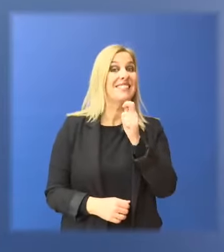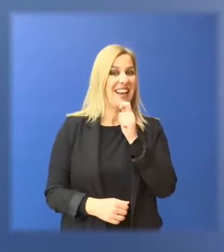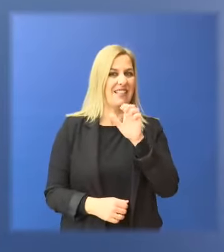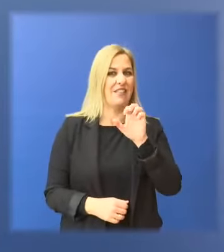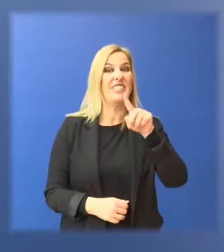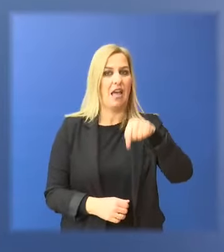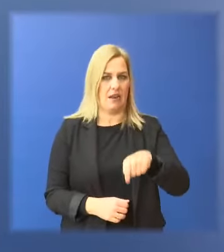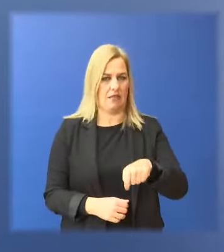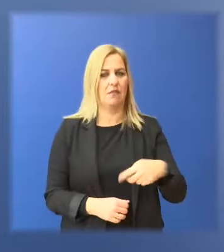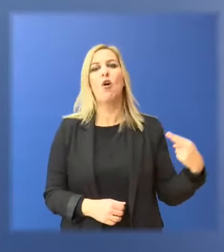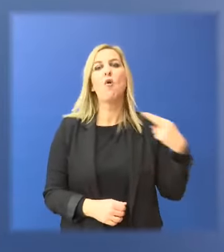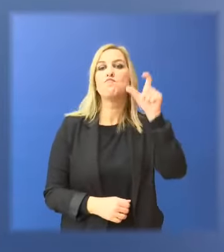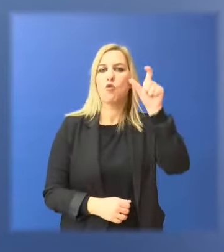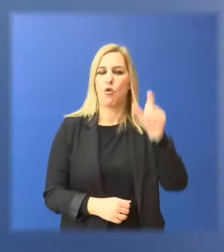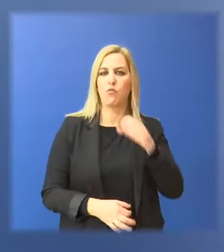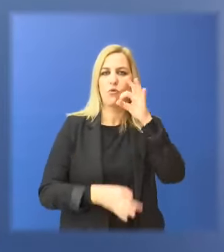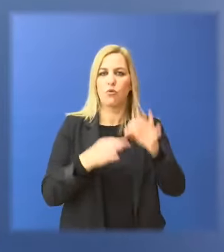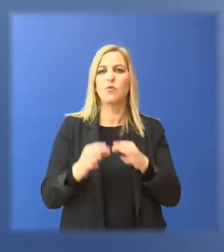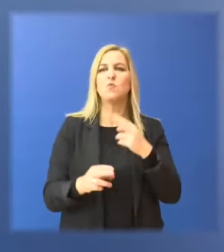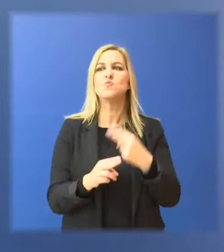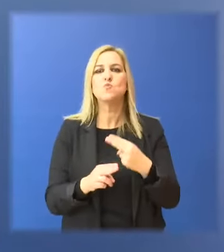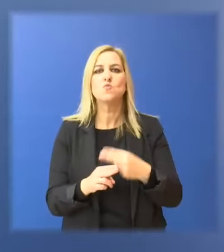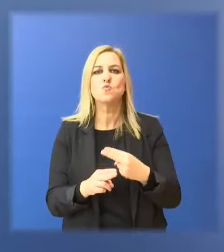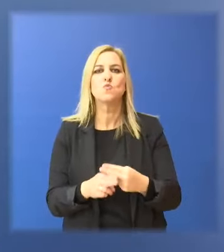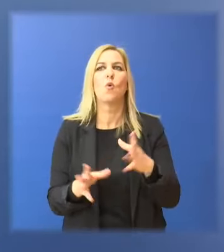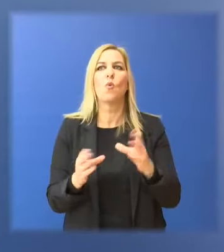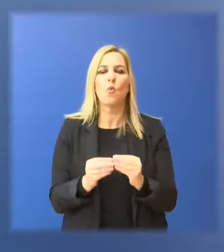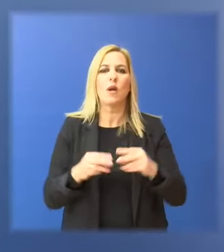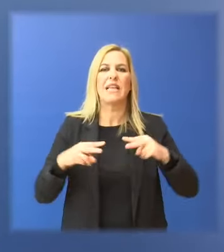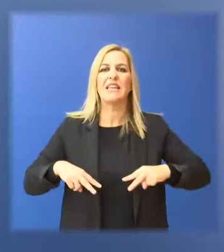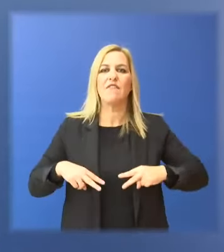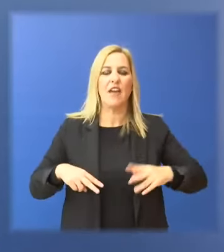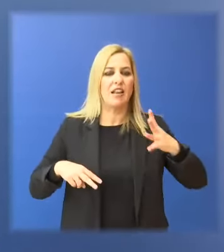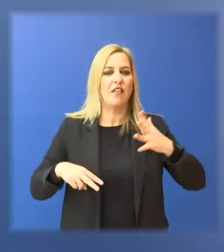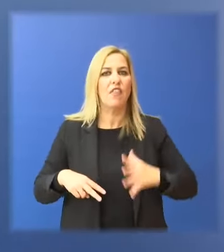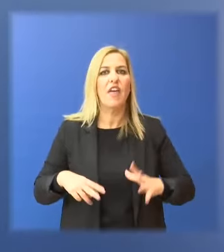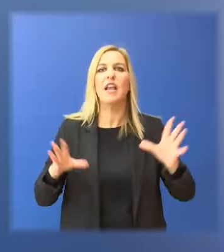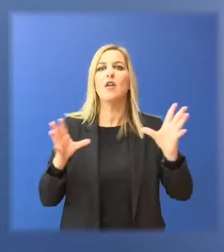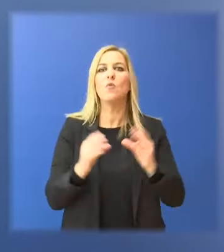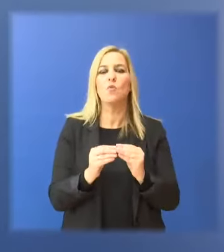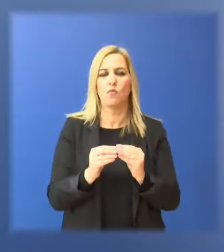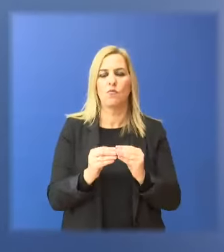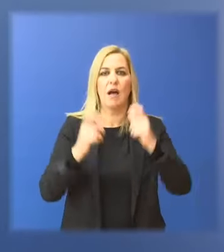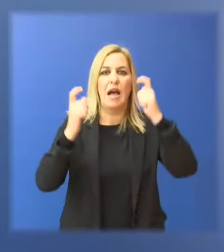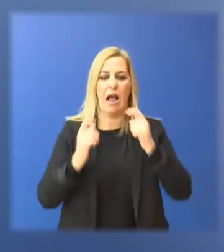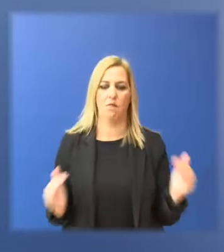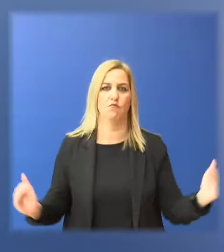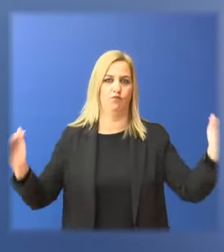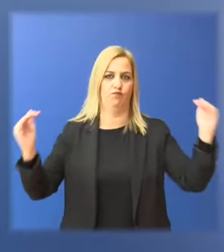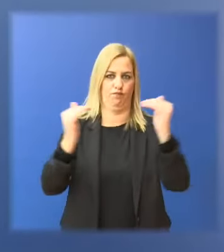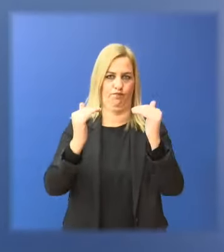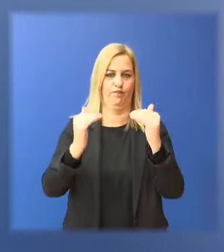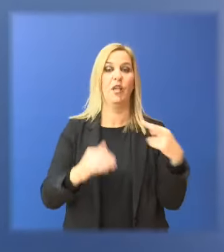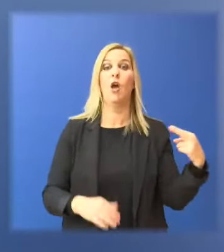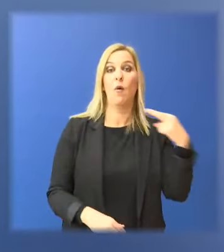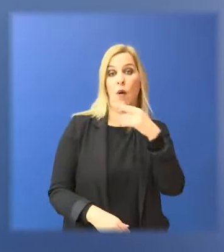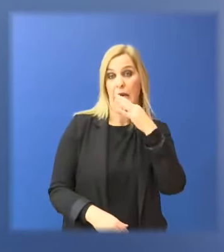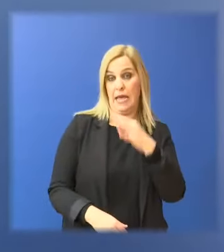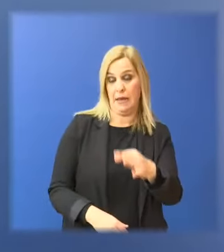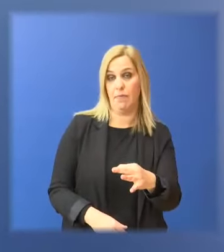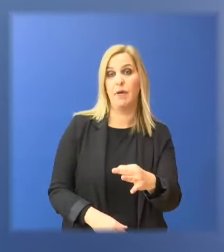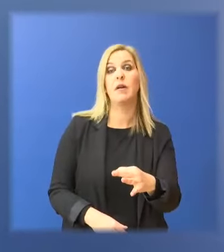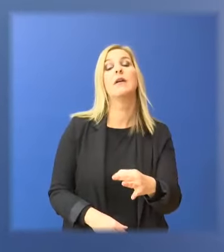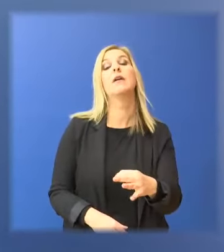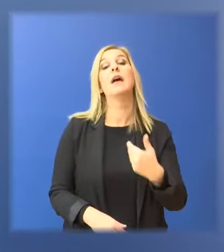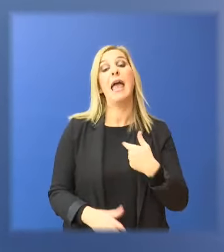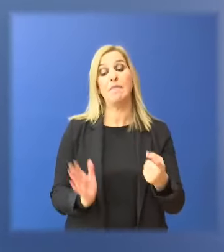ΕΡΤ, ο Πρωθυπουργός ανέφερε τα βασικά σημεία της κυβερνητικής πρωτοβουλίας για το ζήτημα της ισότητας στον γάμο. Ο Πρωθυπουργός τόνισε πως αυτό που